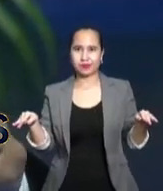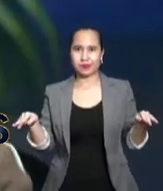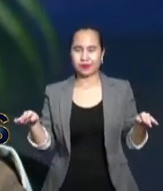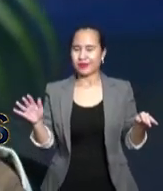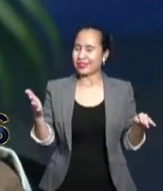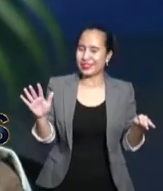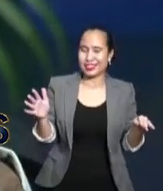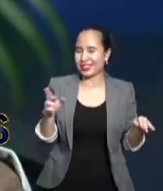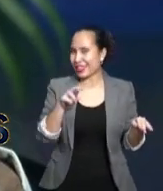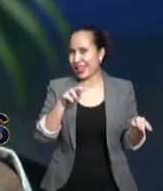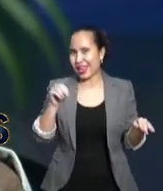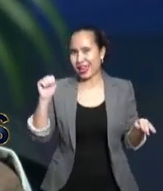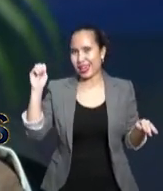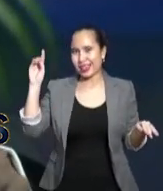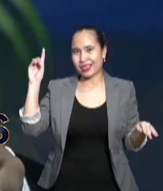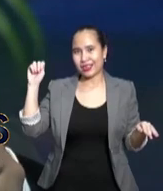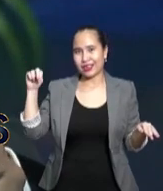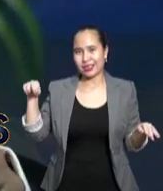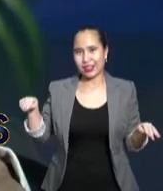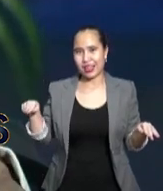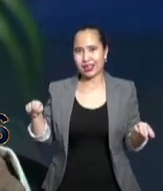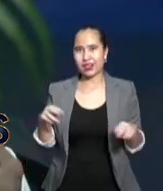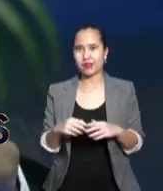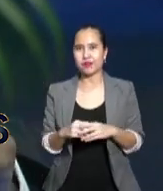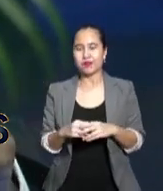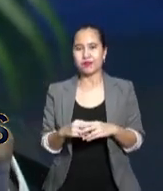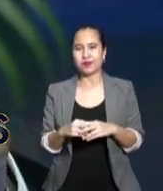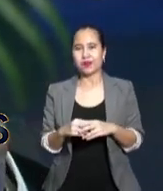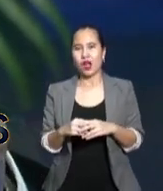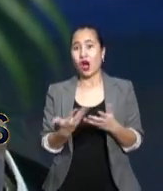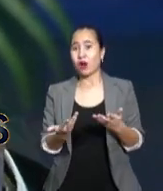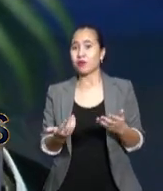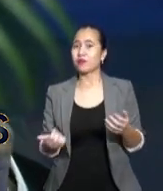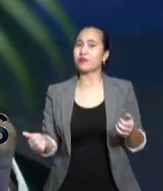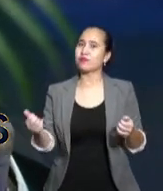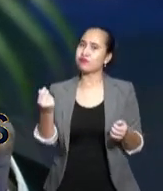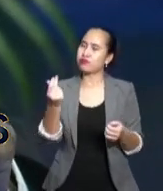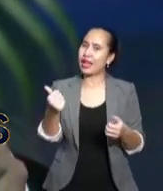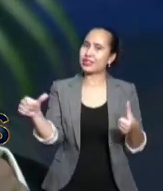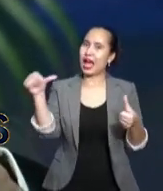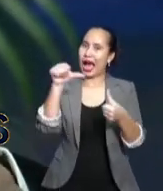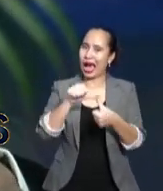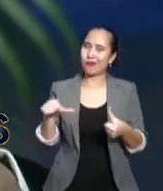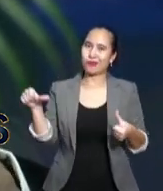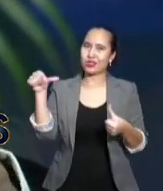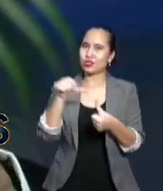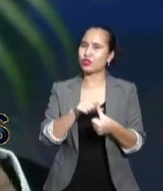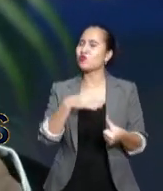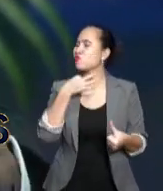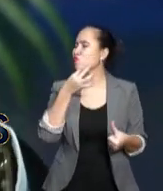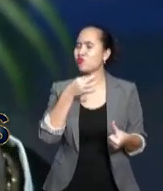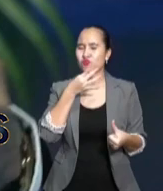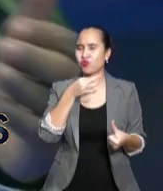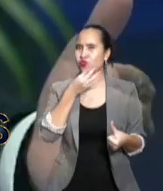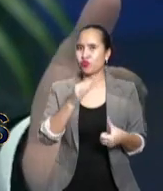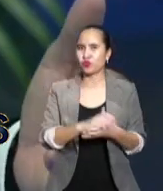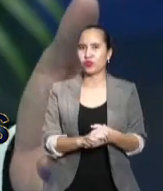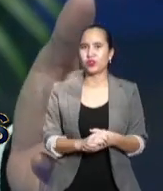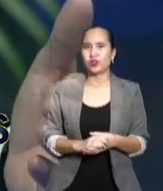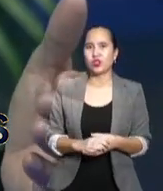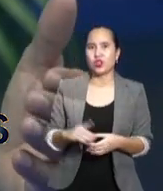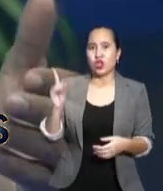echt reden om prijzen aan te passen. Ik moet er wel bij zeggen dat de